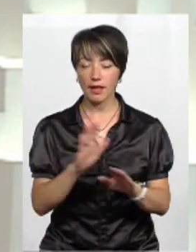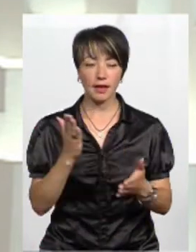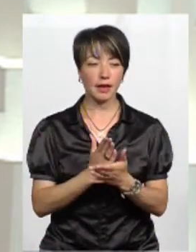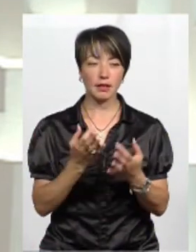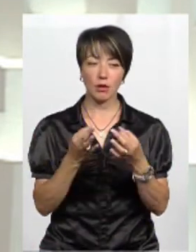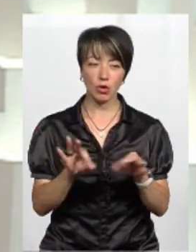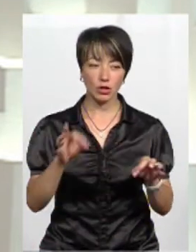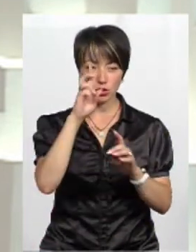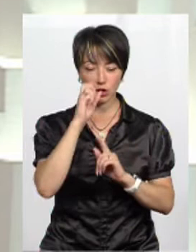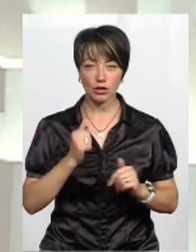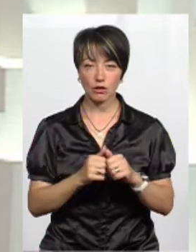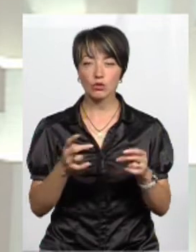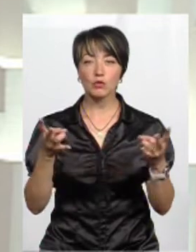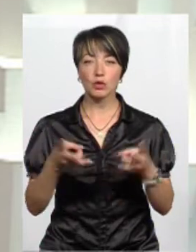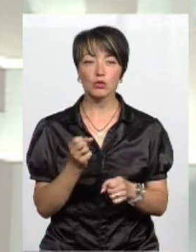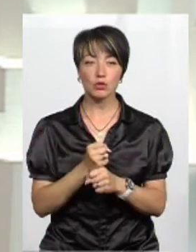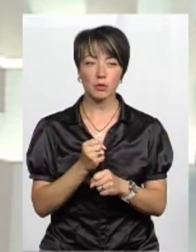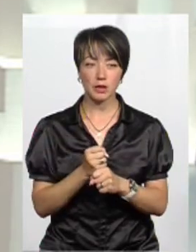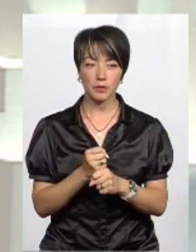демократичною державою. Що необхідно зробити?